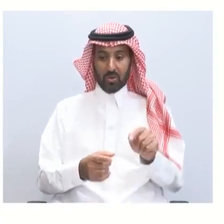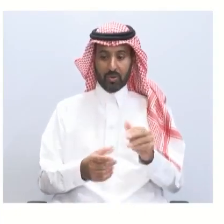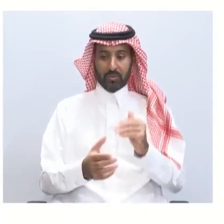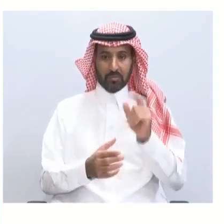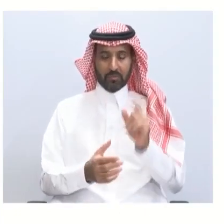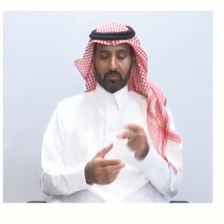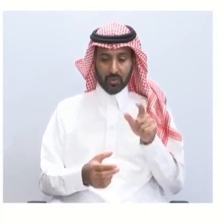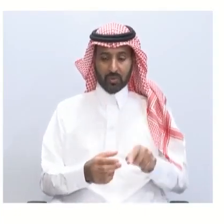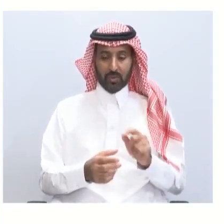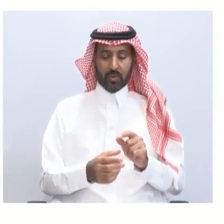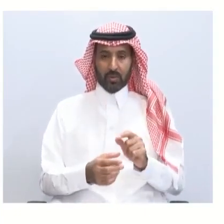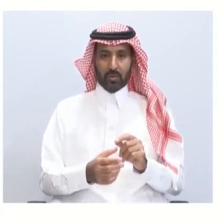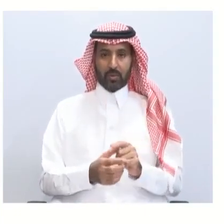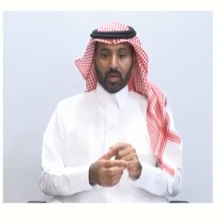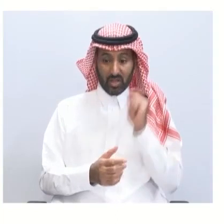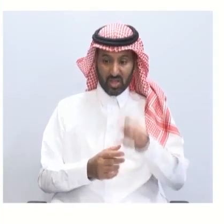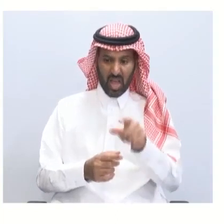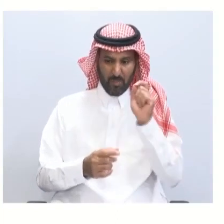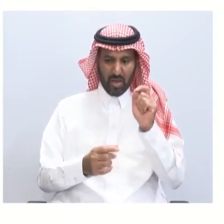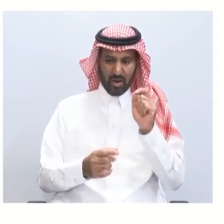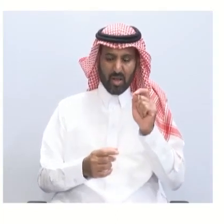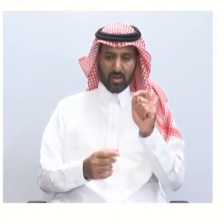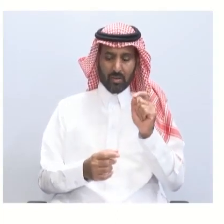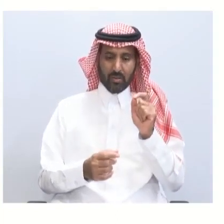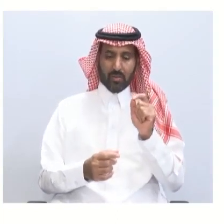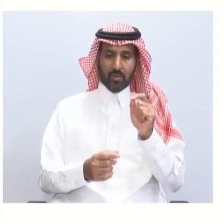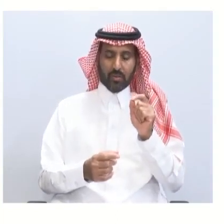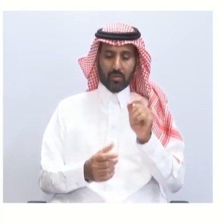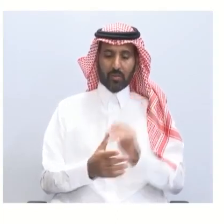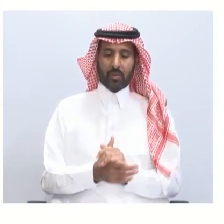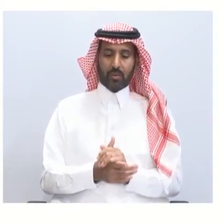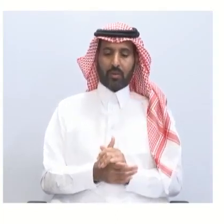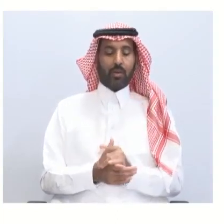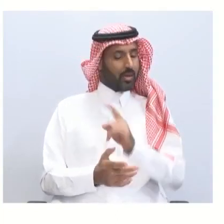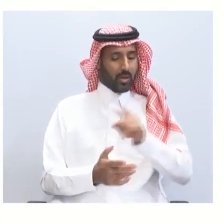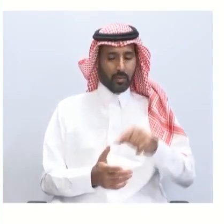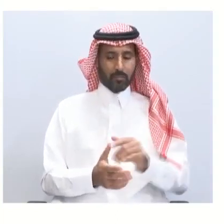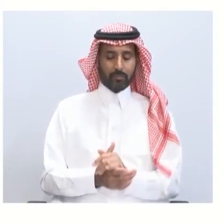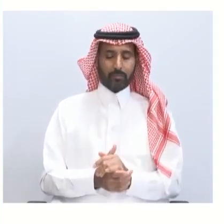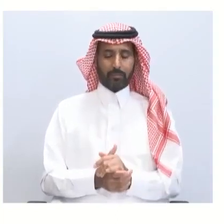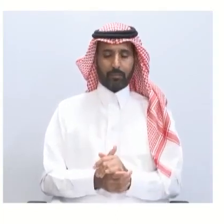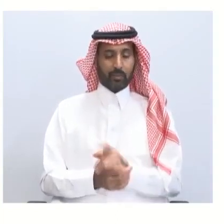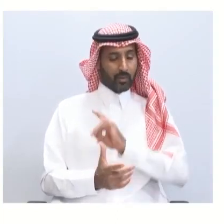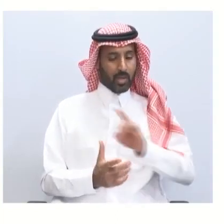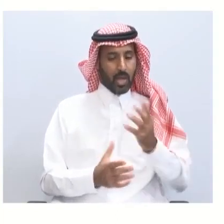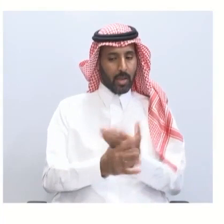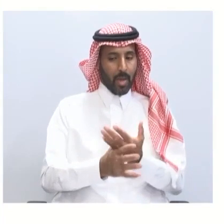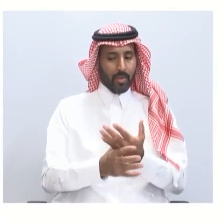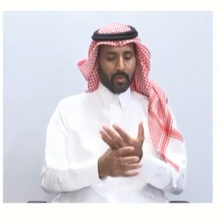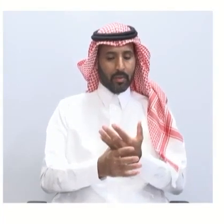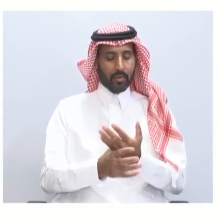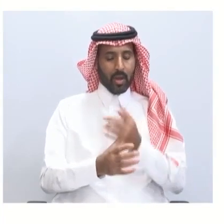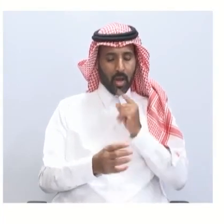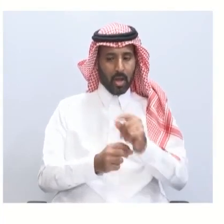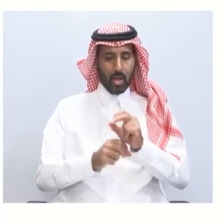هنا هل هذا طعم نقرات او او لا لا لماذا